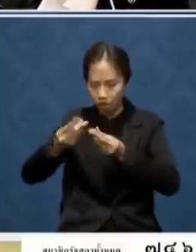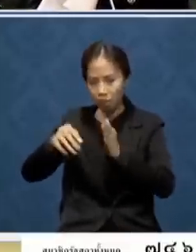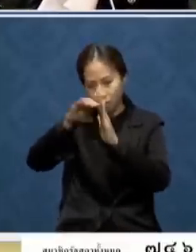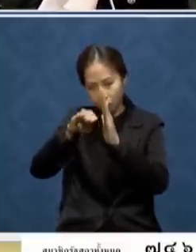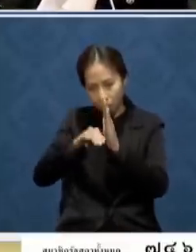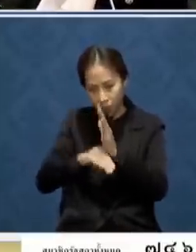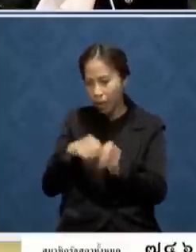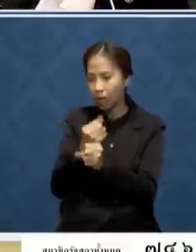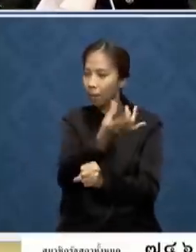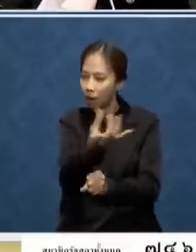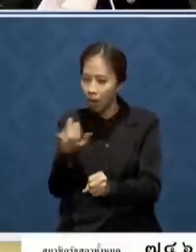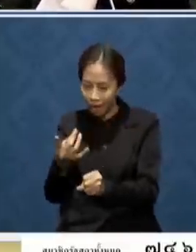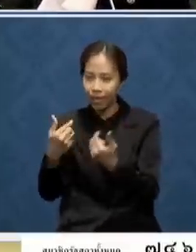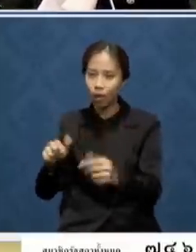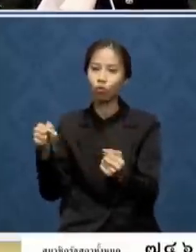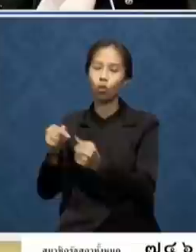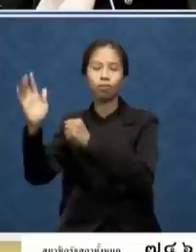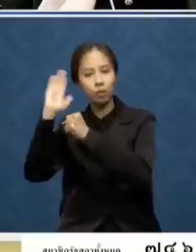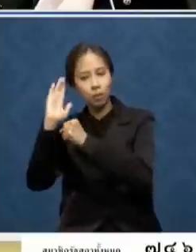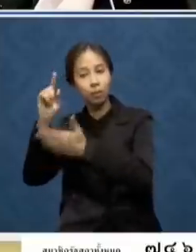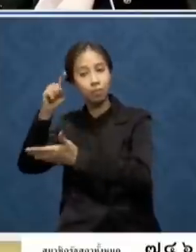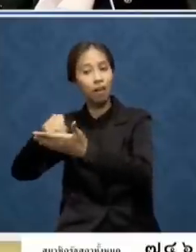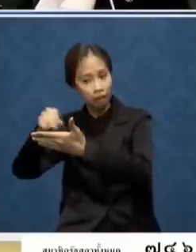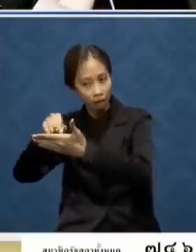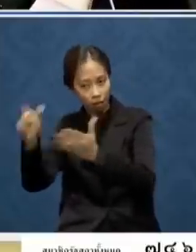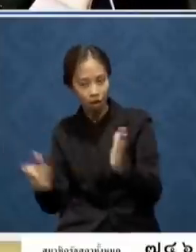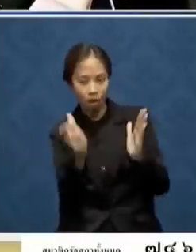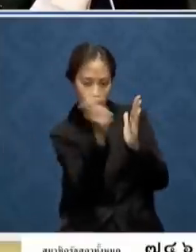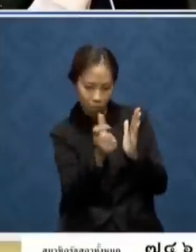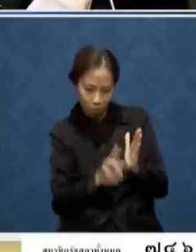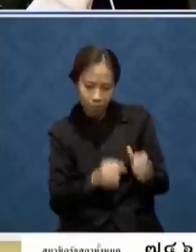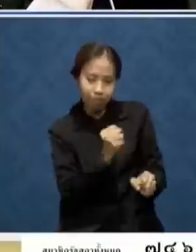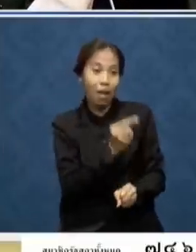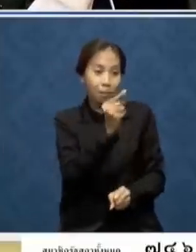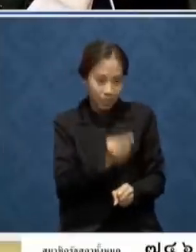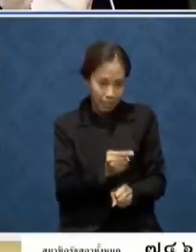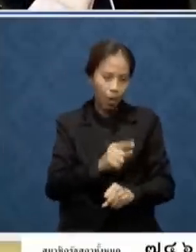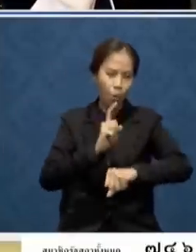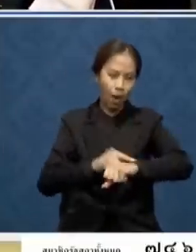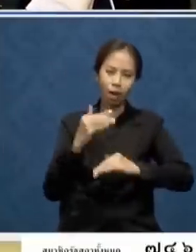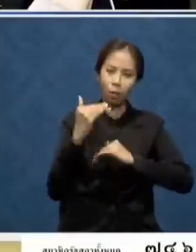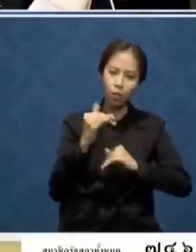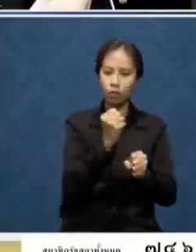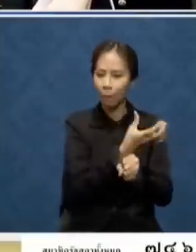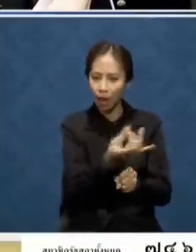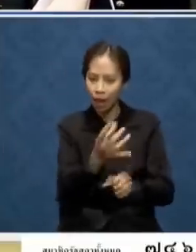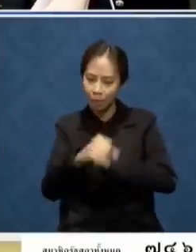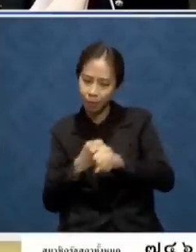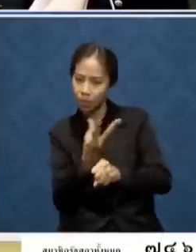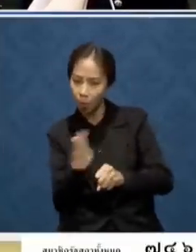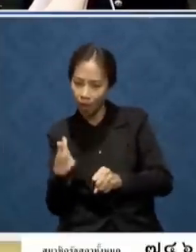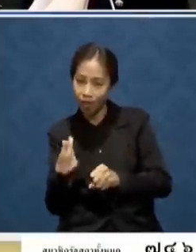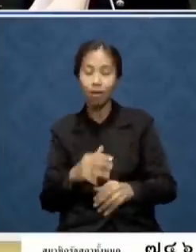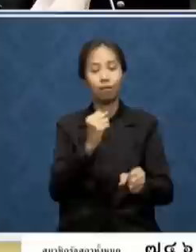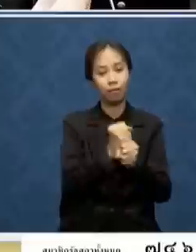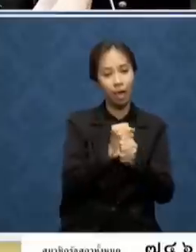มีนโยบายที่ใช้หาเสียงอยู่บันจุอยู่เกือบทั้งหมดนะคะมีการกำหนดกรอบเวลาบอกเลยนโยบายเร่งด่วนคือเสร็จ 1